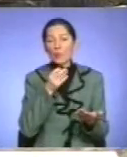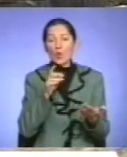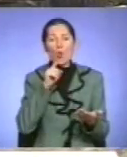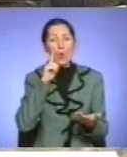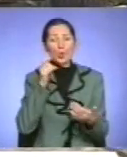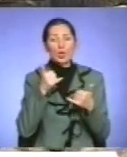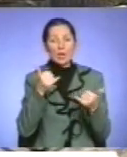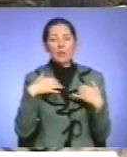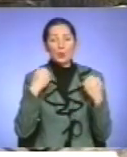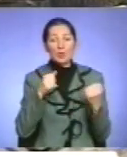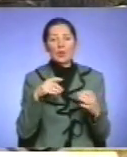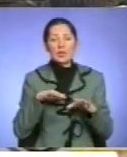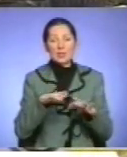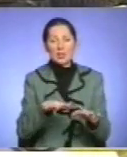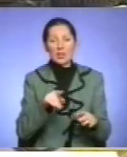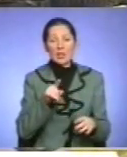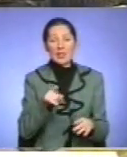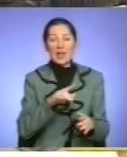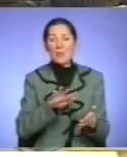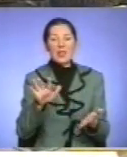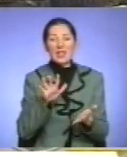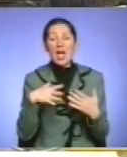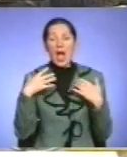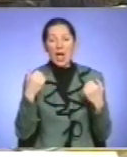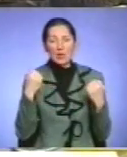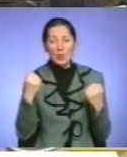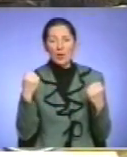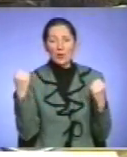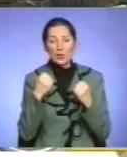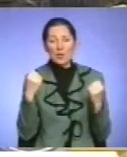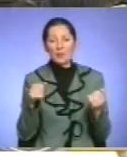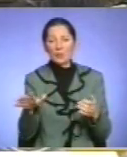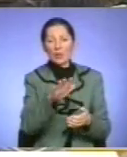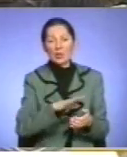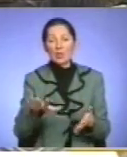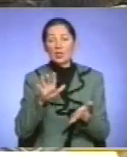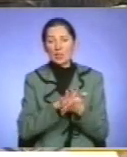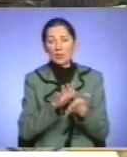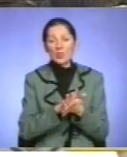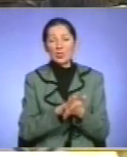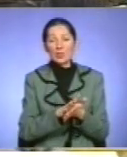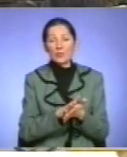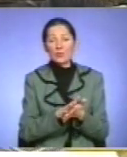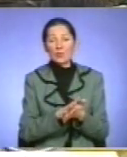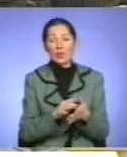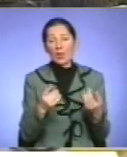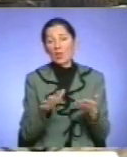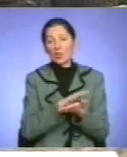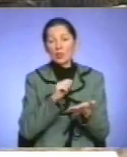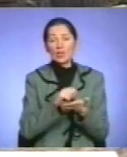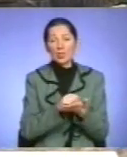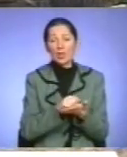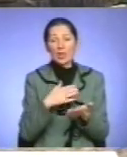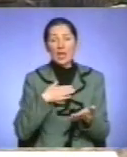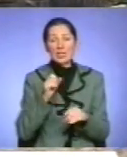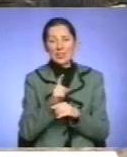Там, де не займаються, майданчики засмічені, занедбані і так далі. І от наше сьогодні завдання – прибрати цей майданчик, зробити